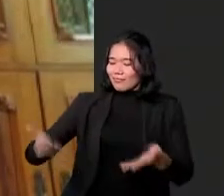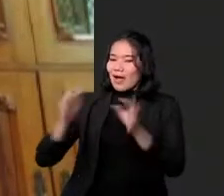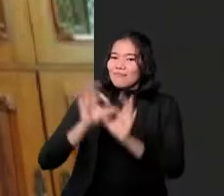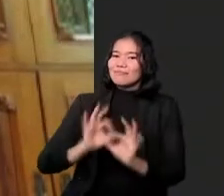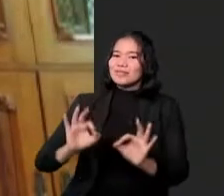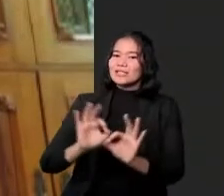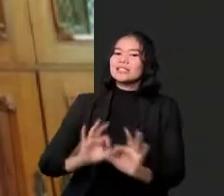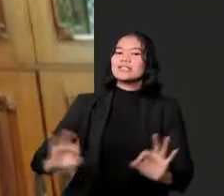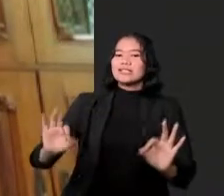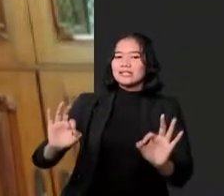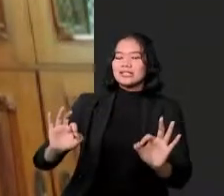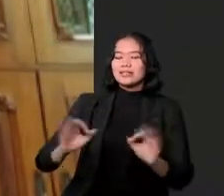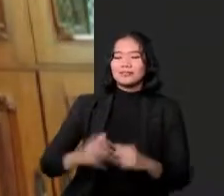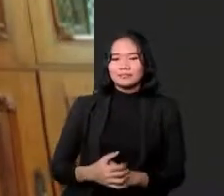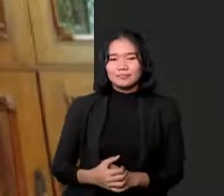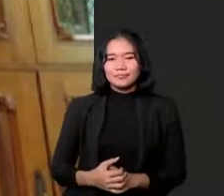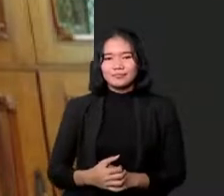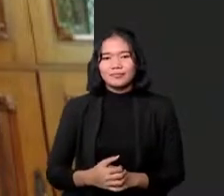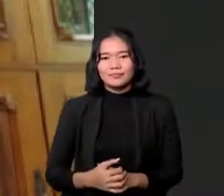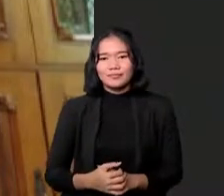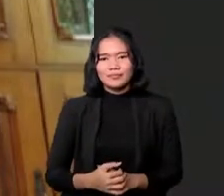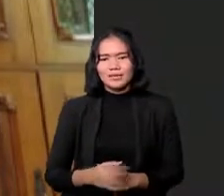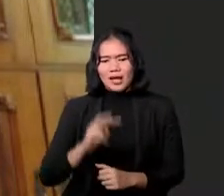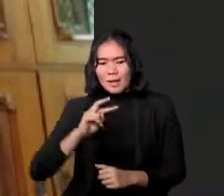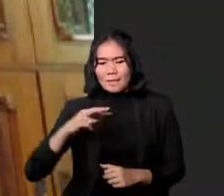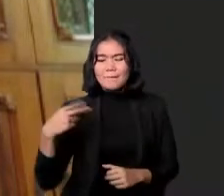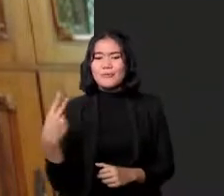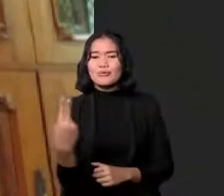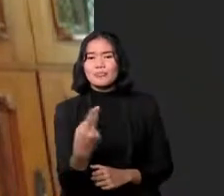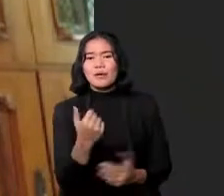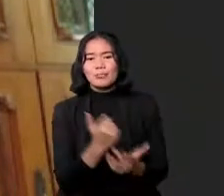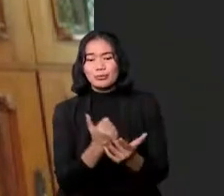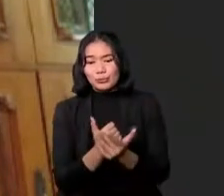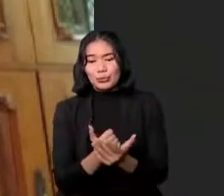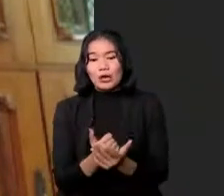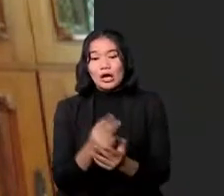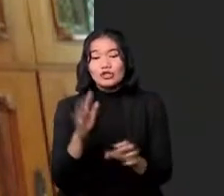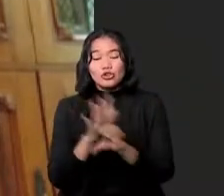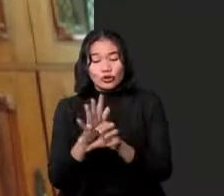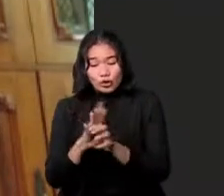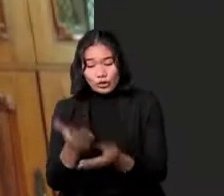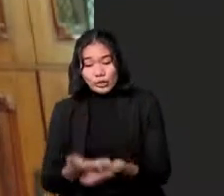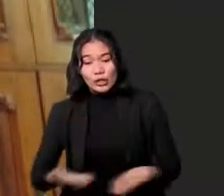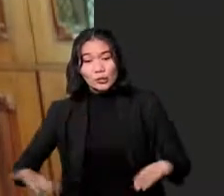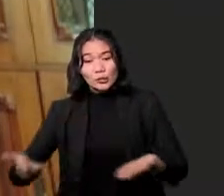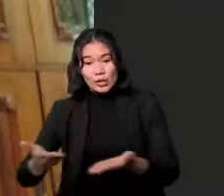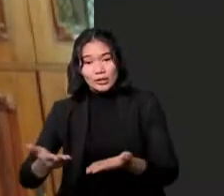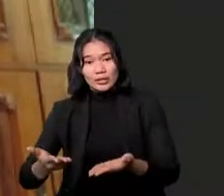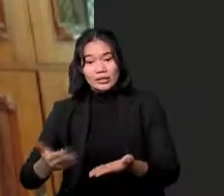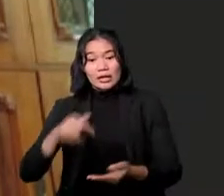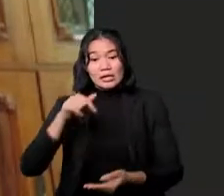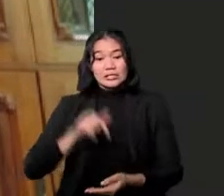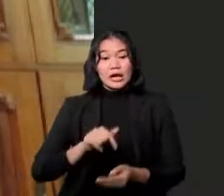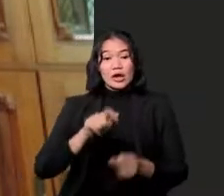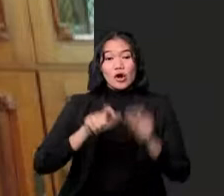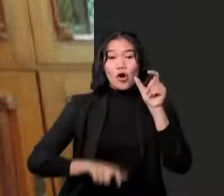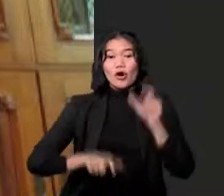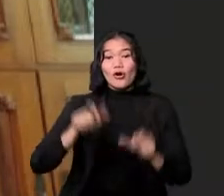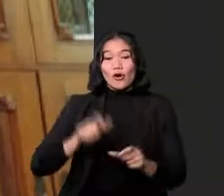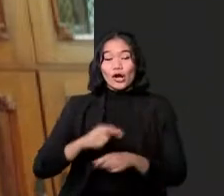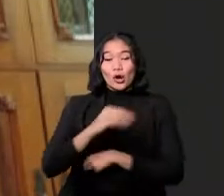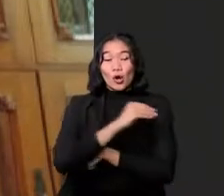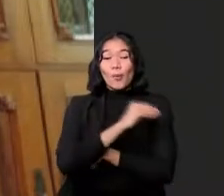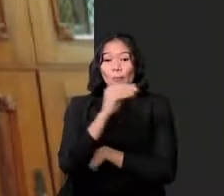preventif, itu tidak terjadi. Suatu perubahan yang sangat nyata di lingkungan saya adalah banyaknya orang sekarang berjemur